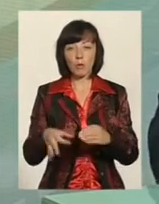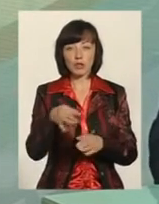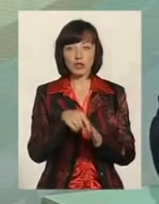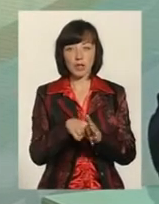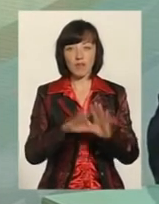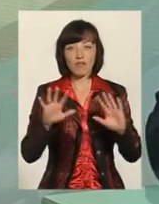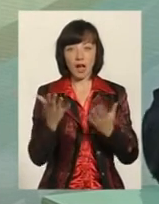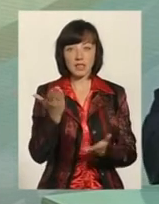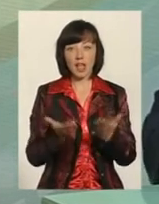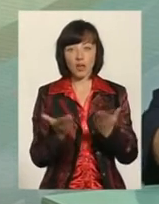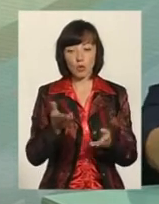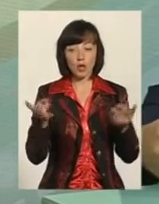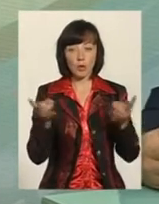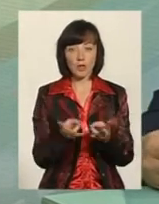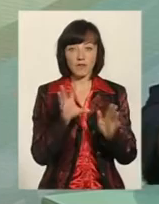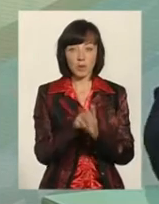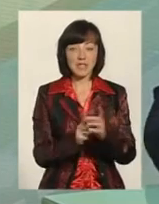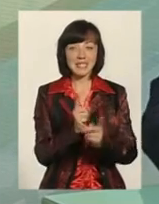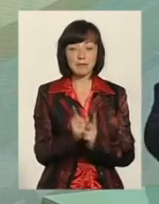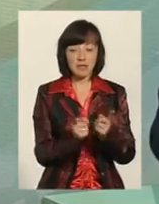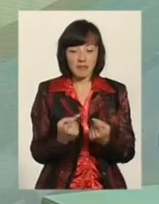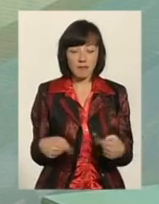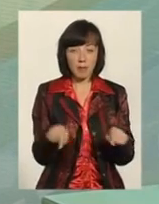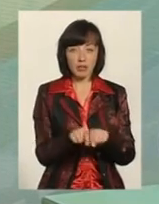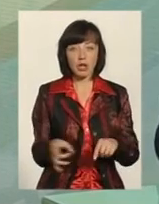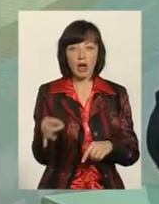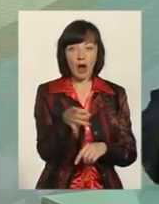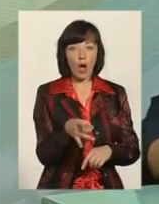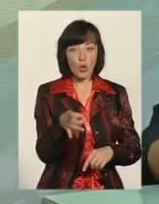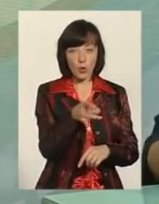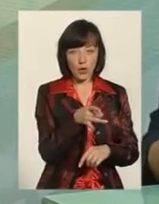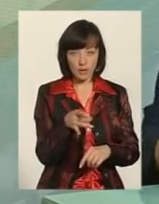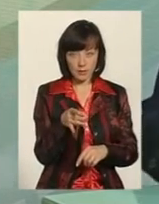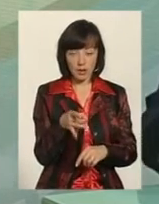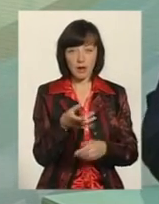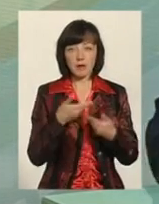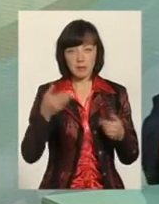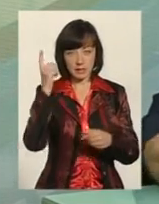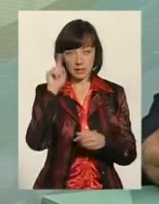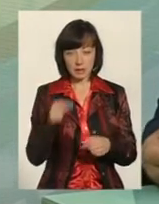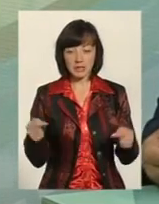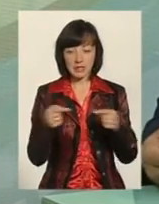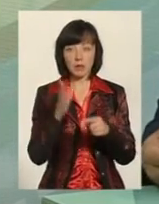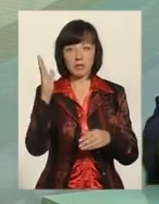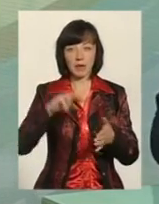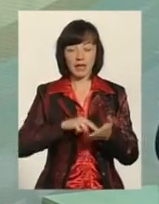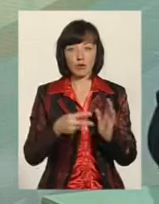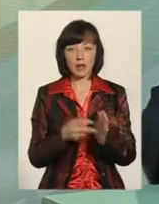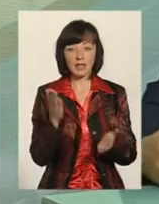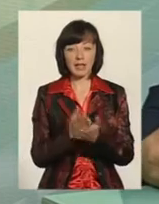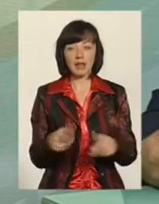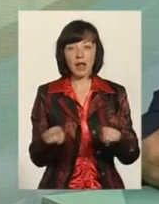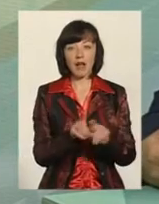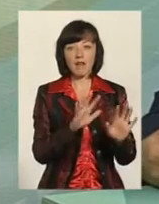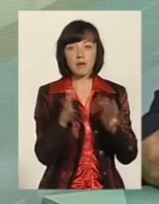В разі, якщо необхідно вносити зміни в межі районів, тобто ми знаємо, що у нас згідно перспективного плану є таких випадків